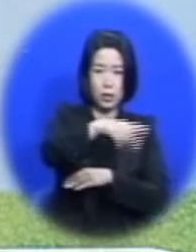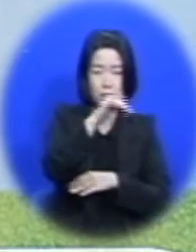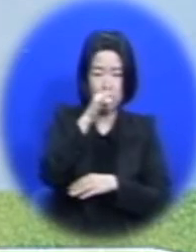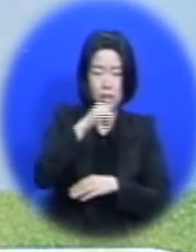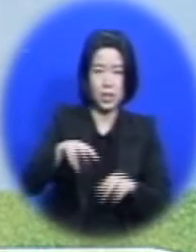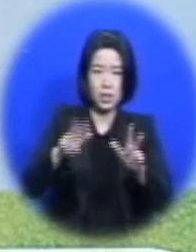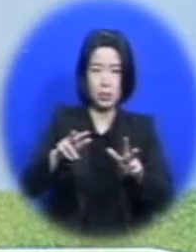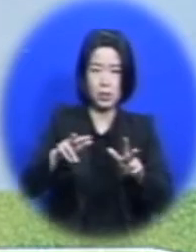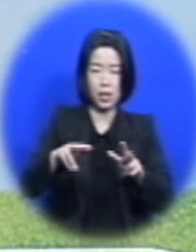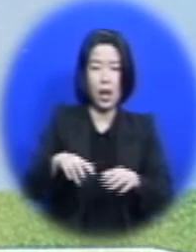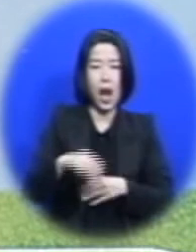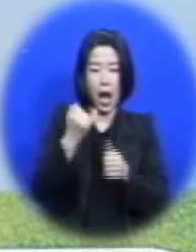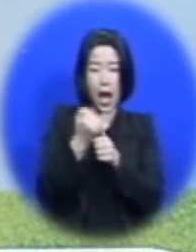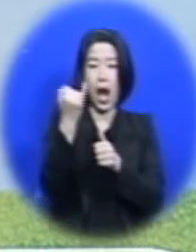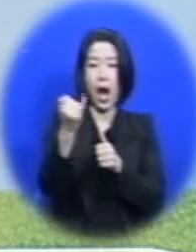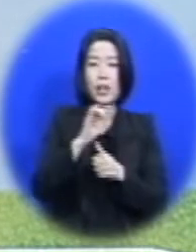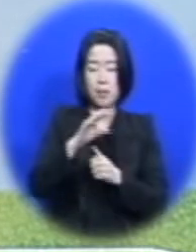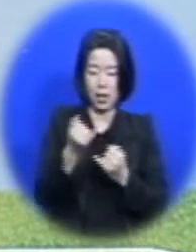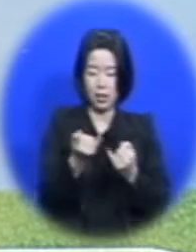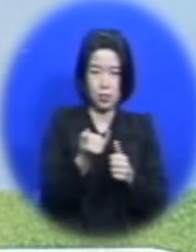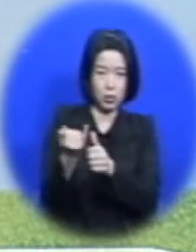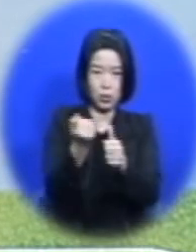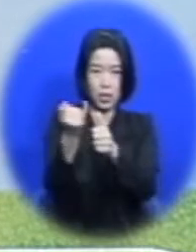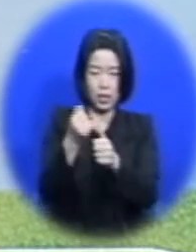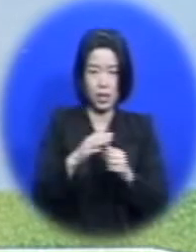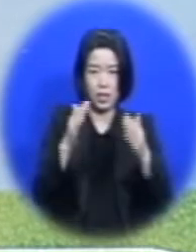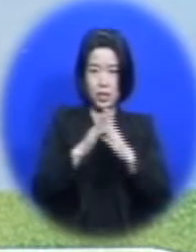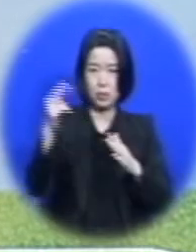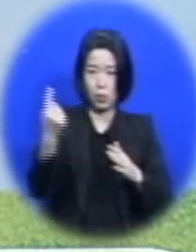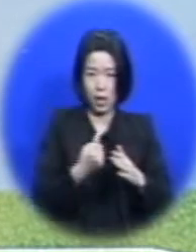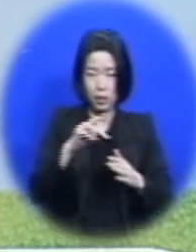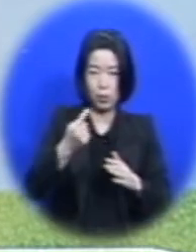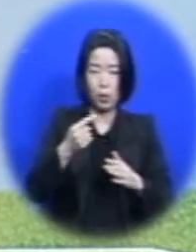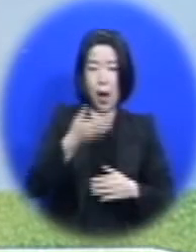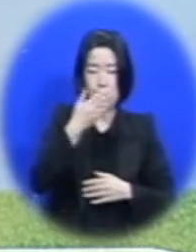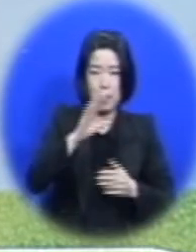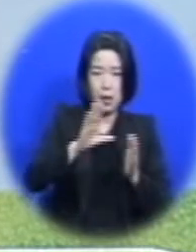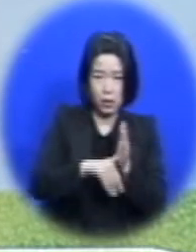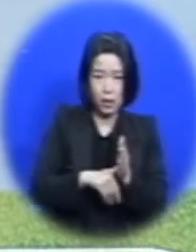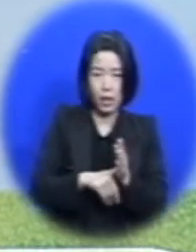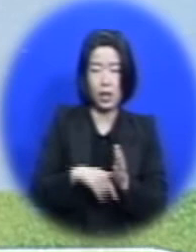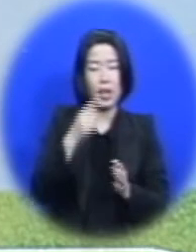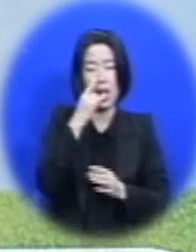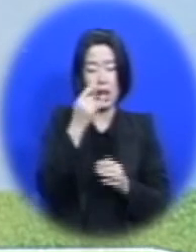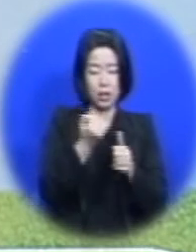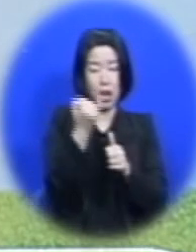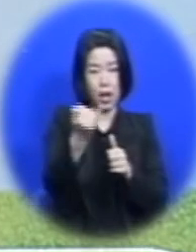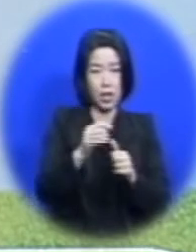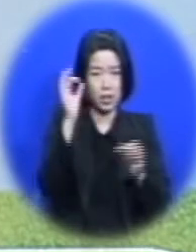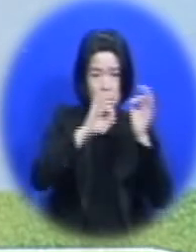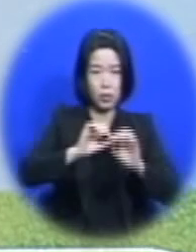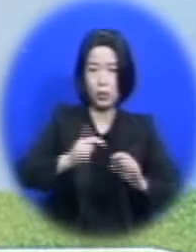아내만 쫓아다닌 데 아내만 집에 들어와도 무슨 뭐 밥먹을때 안에 찾는 것도 아닌데